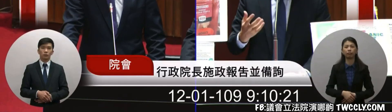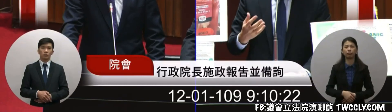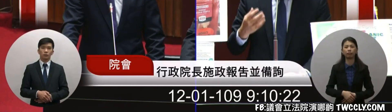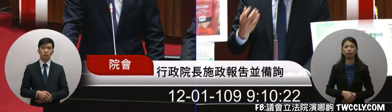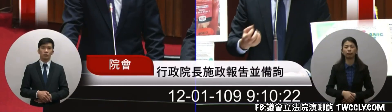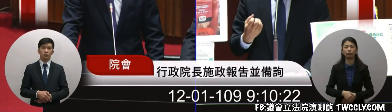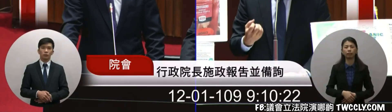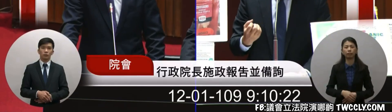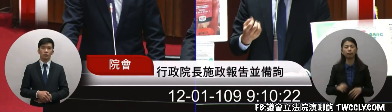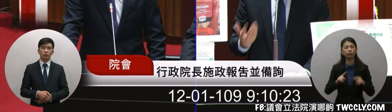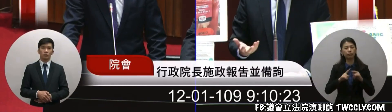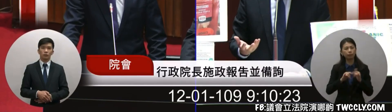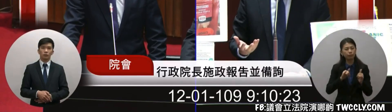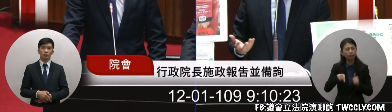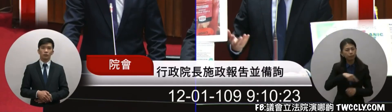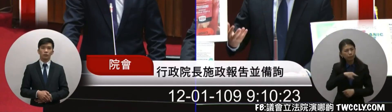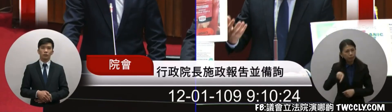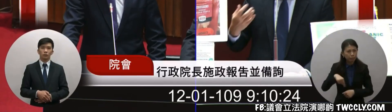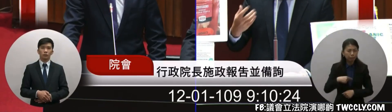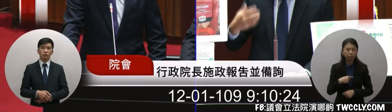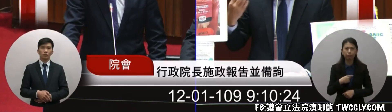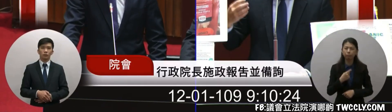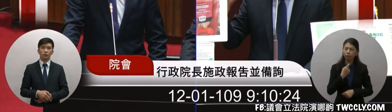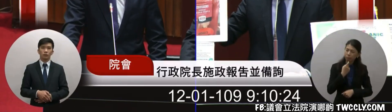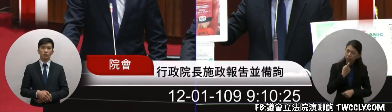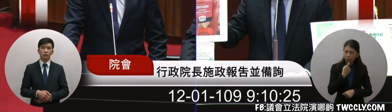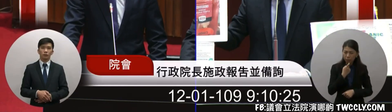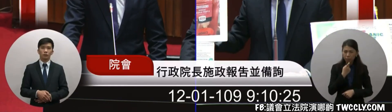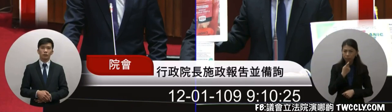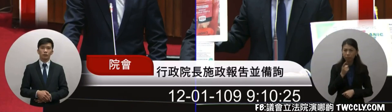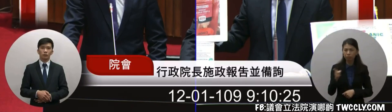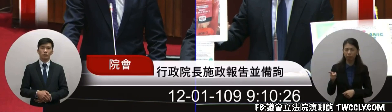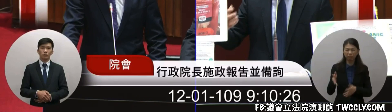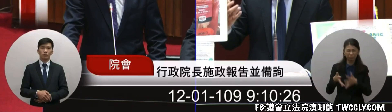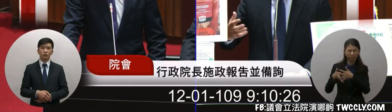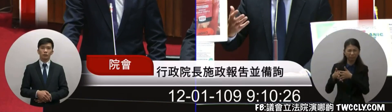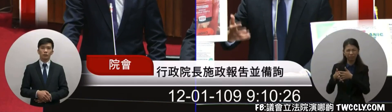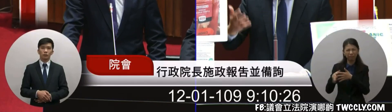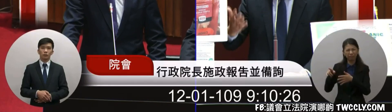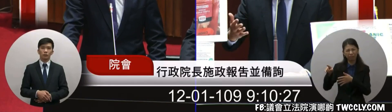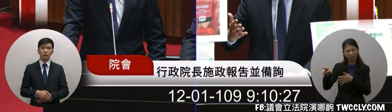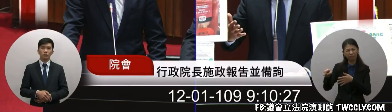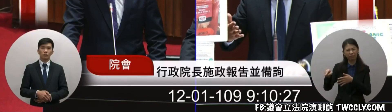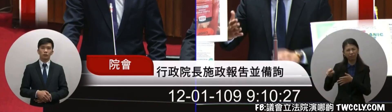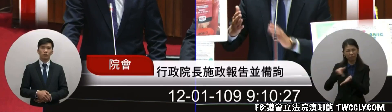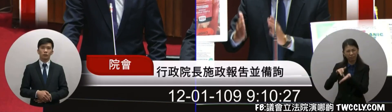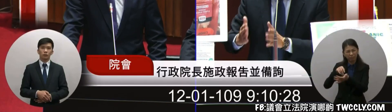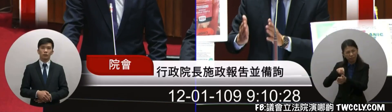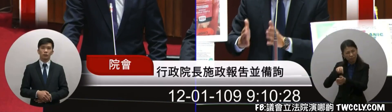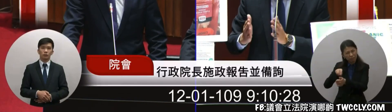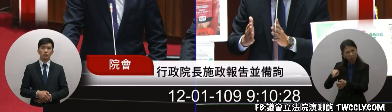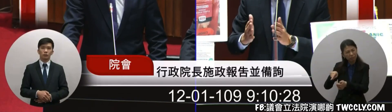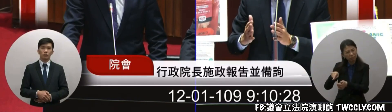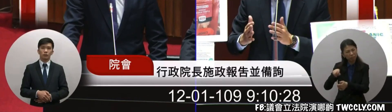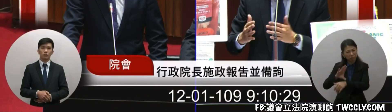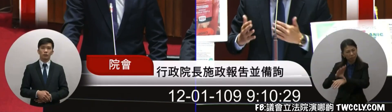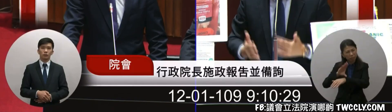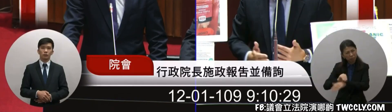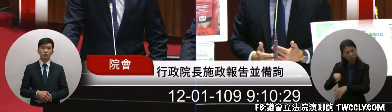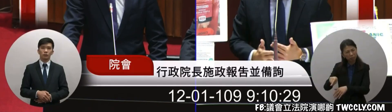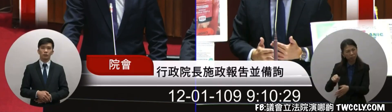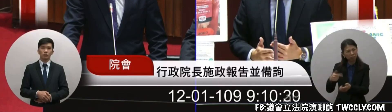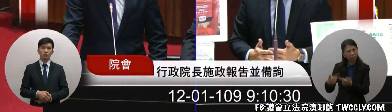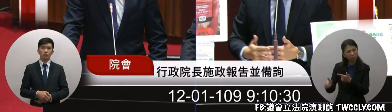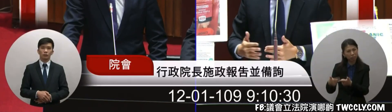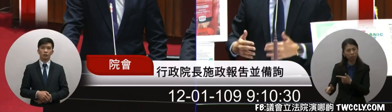人也一直在谈的，就是说我们既然是对他那么有疑虑，为什么不就是把他一次做到